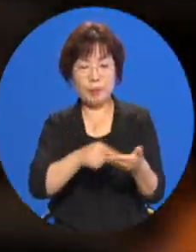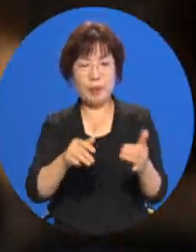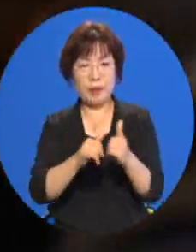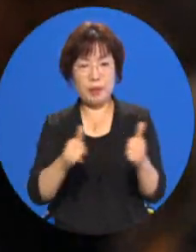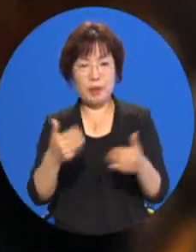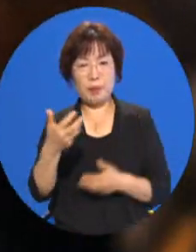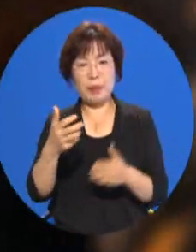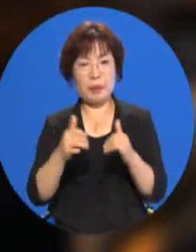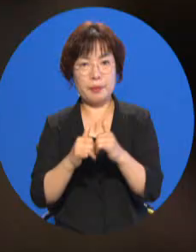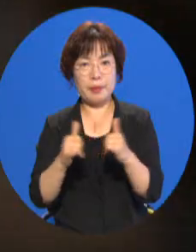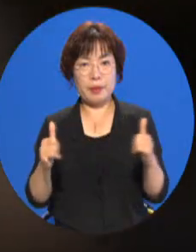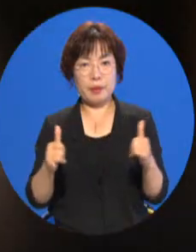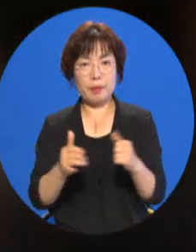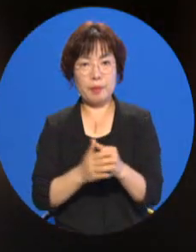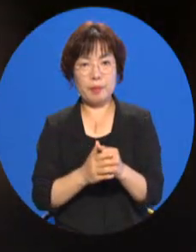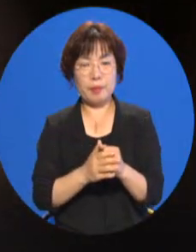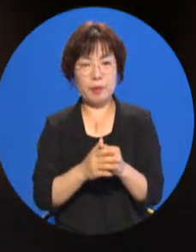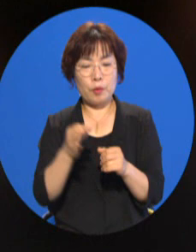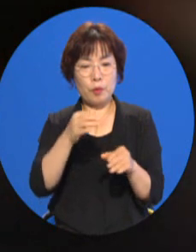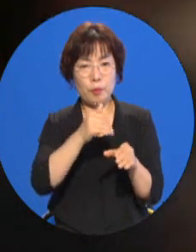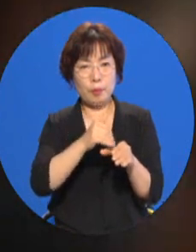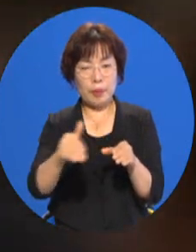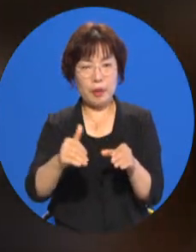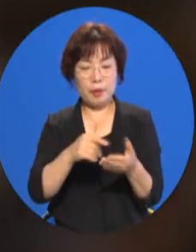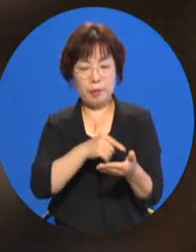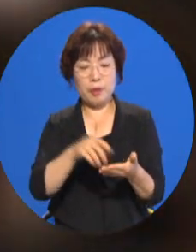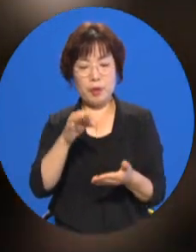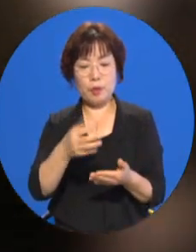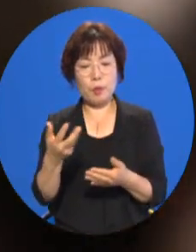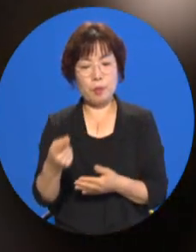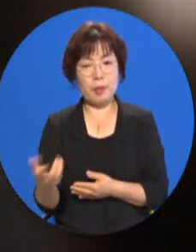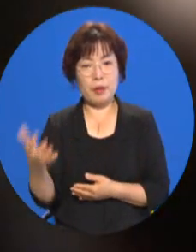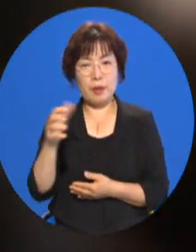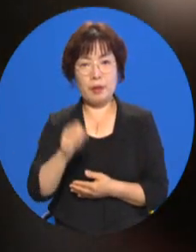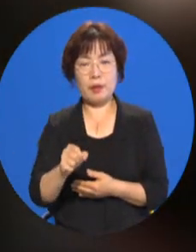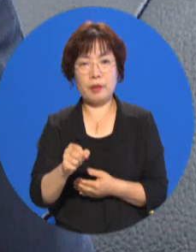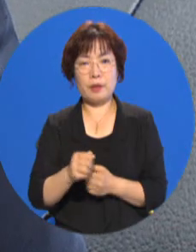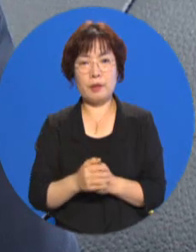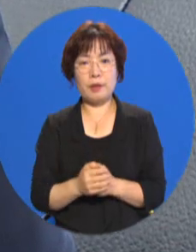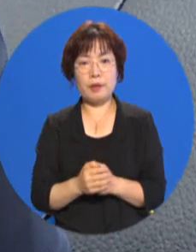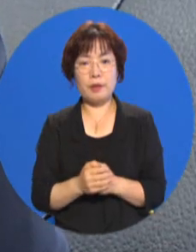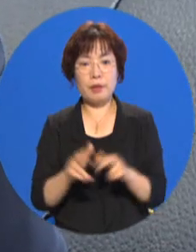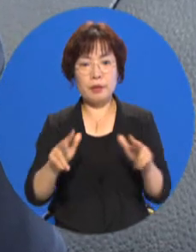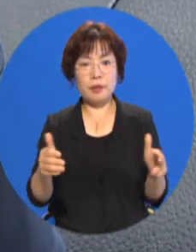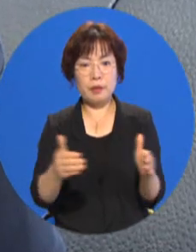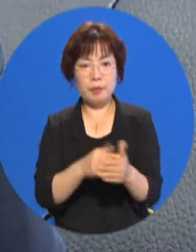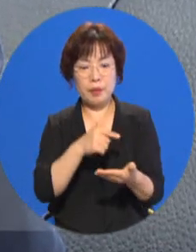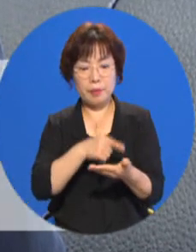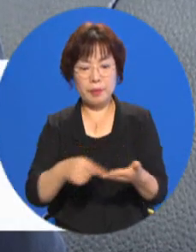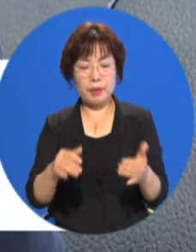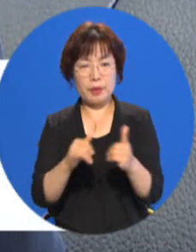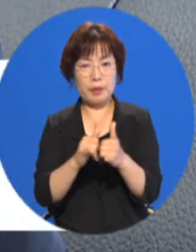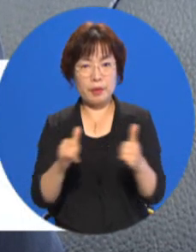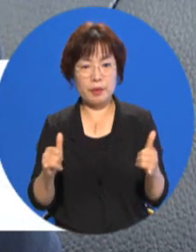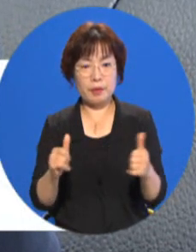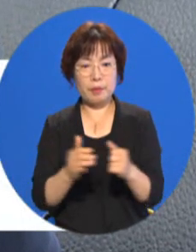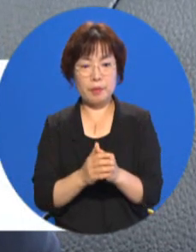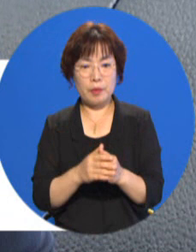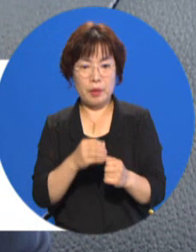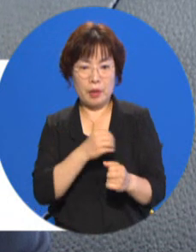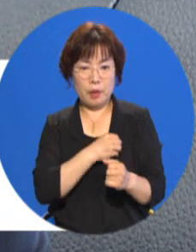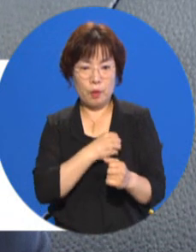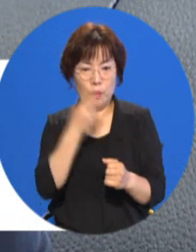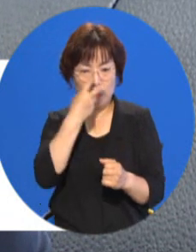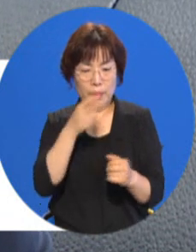피해자만 80여 명으로 추정되는 피해 금액은 수십억에 이릅니다. 현재까지 피해자들이 조합이